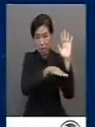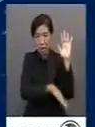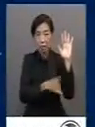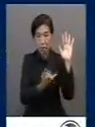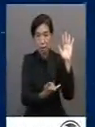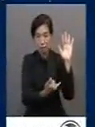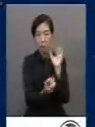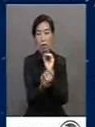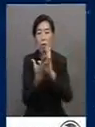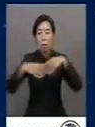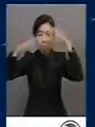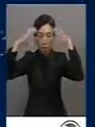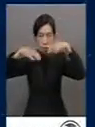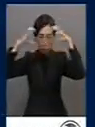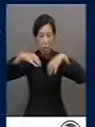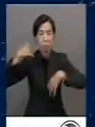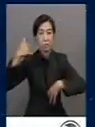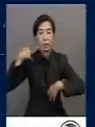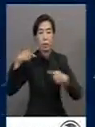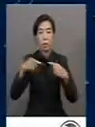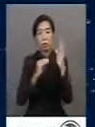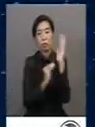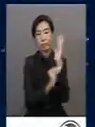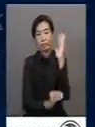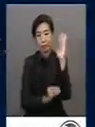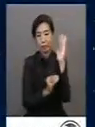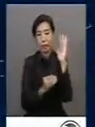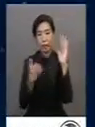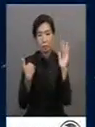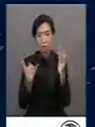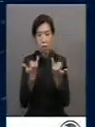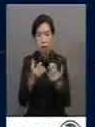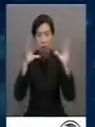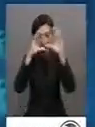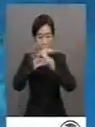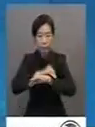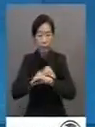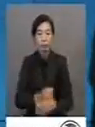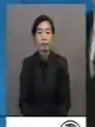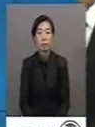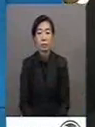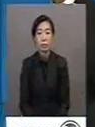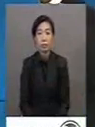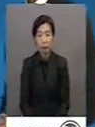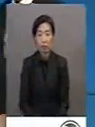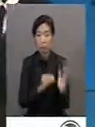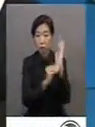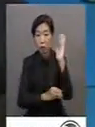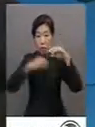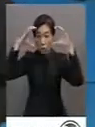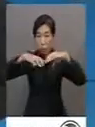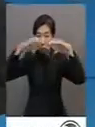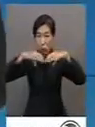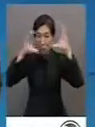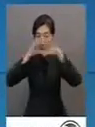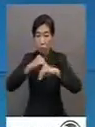ครับจะทำให้เกิดฝนตกหนักครับในพื้นที่ภาคใต้ตอนล่างในช่วงของค่ำคืนวันนี้นะครับพื้นที่ที่คาดการณ์กันว่าจะมีฝนตกใน